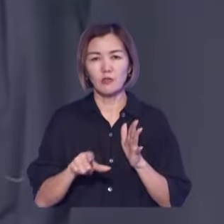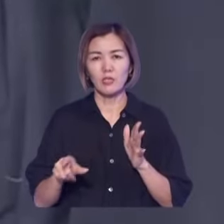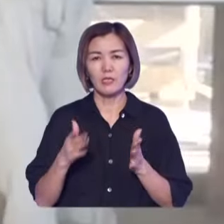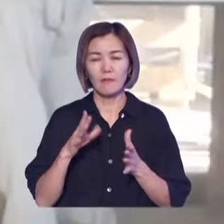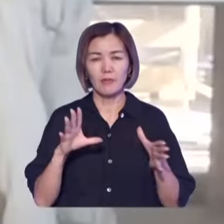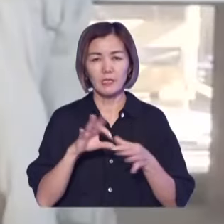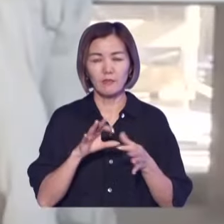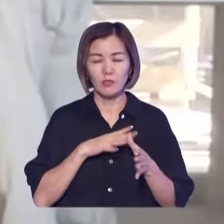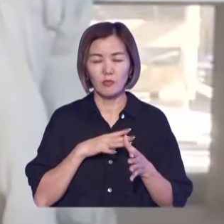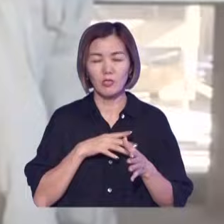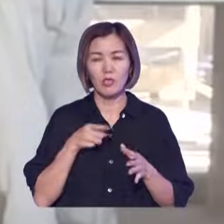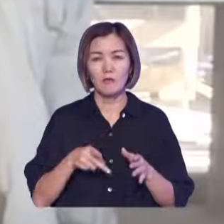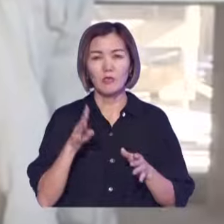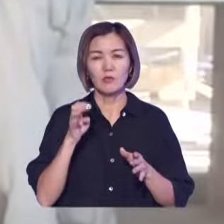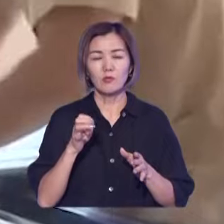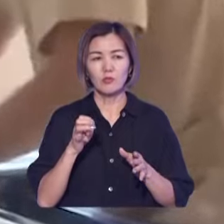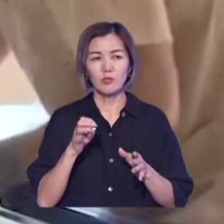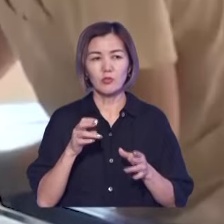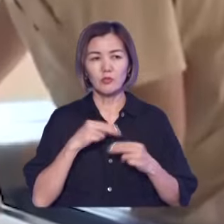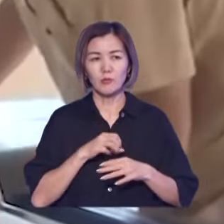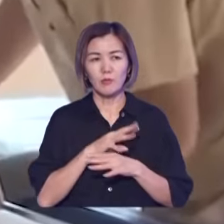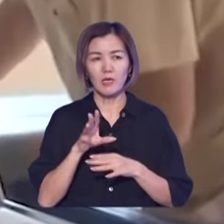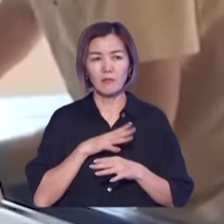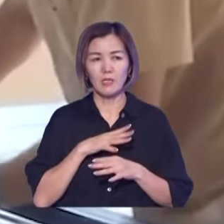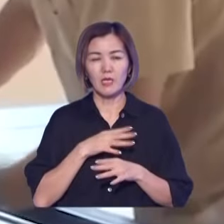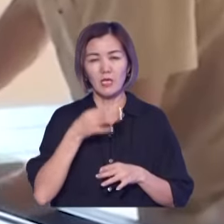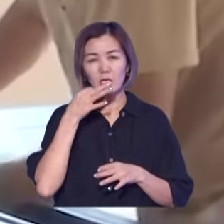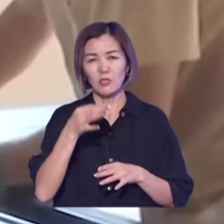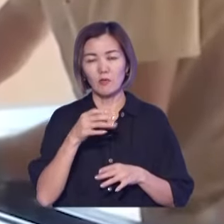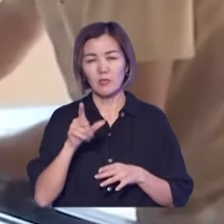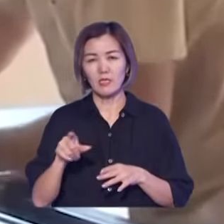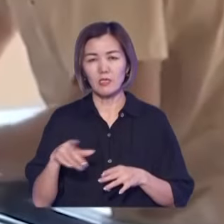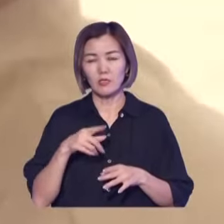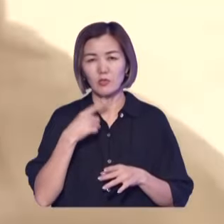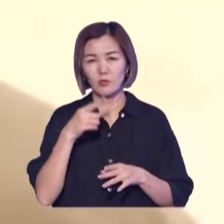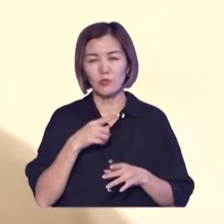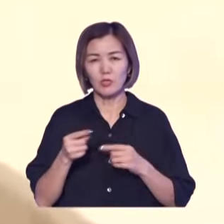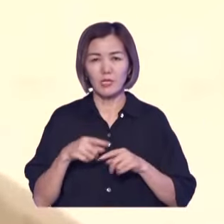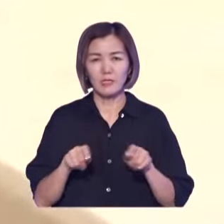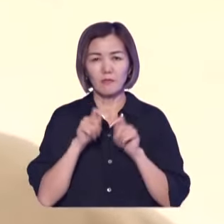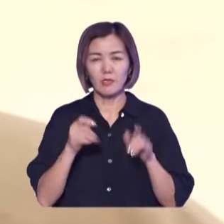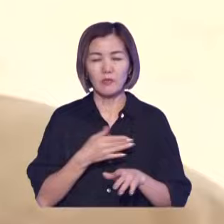азамат есепте тұрса, оның 1400-ге жуығы жұмыспен қамтылған. Жауаптылардың сөзінше, жеке кәсіп бастаймын дегендерге мемлекеттен қолдау